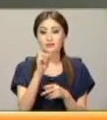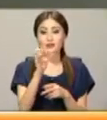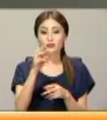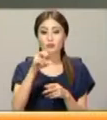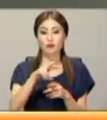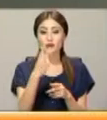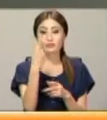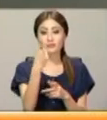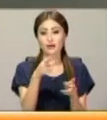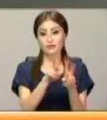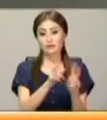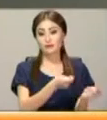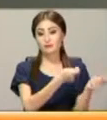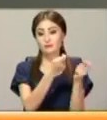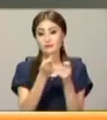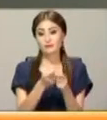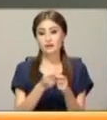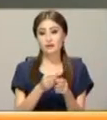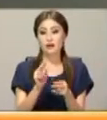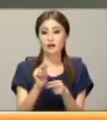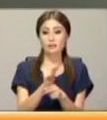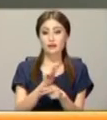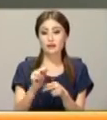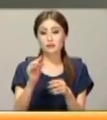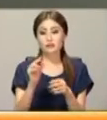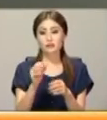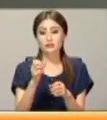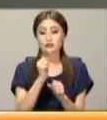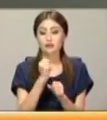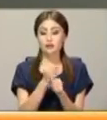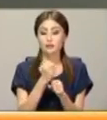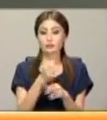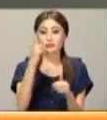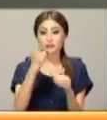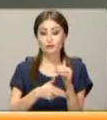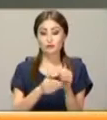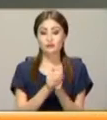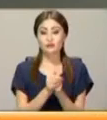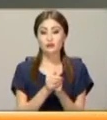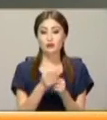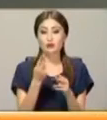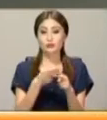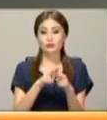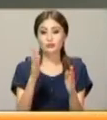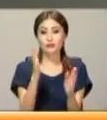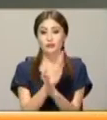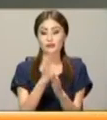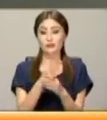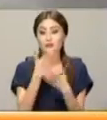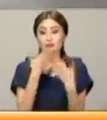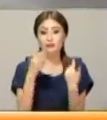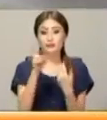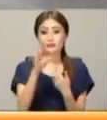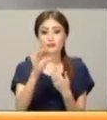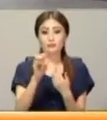таких. Сейчас монтажные работы завершены на 95%. Очень экологичные котлы. Практически нет дыма.